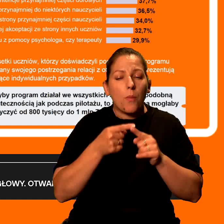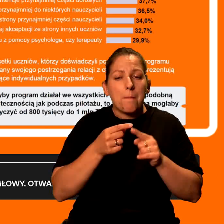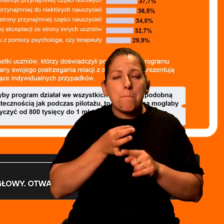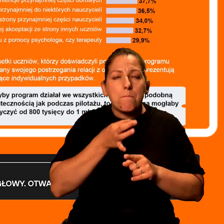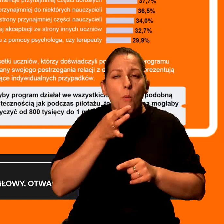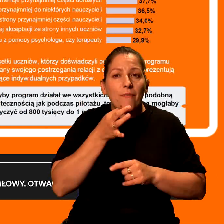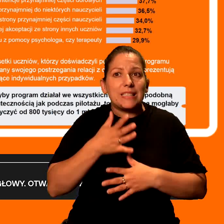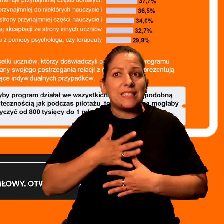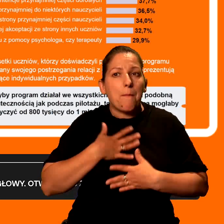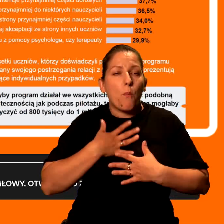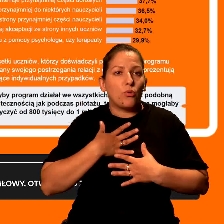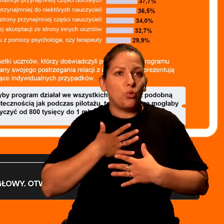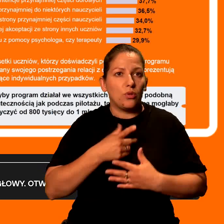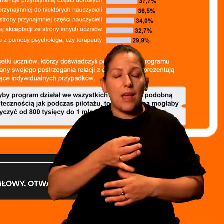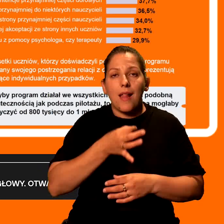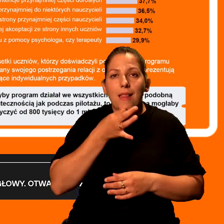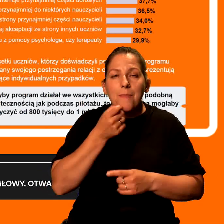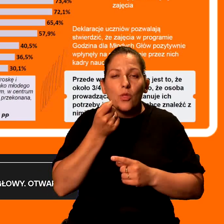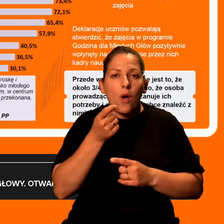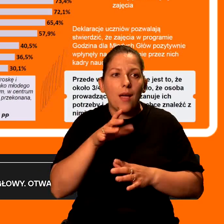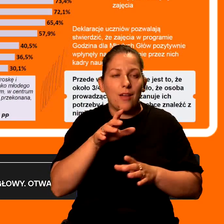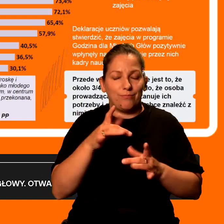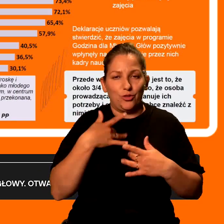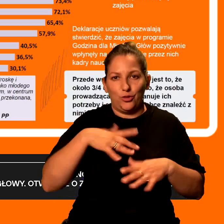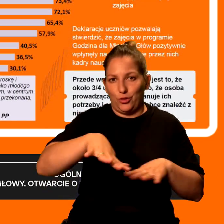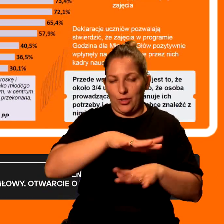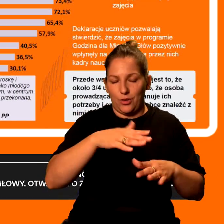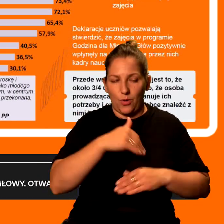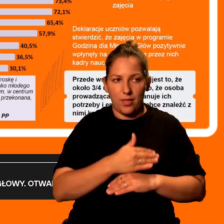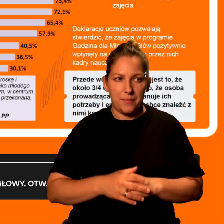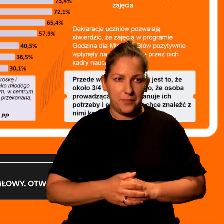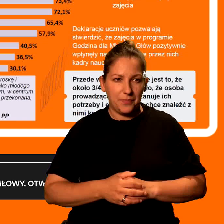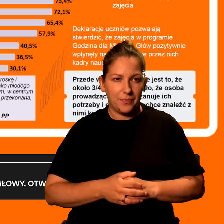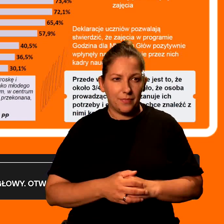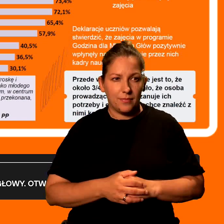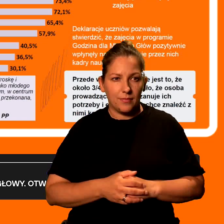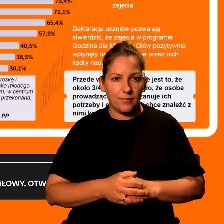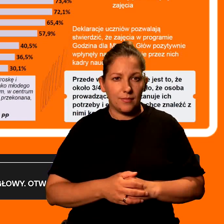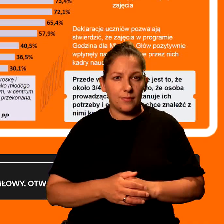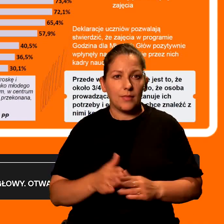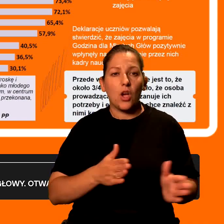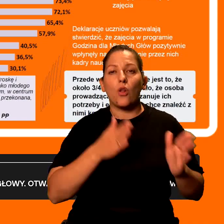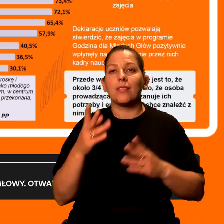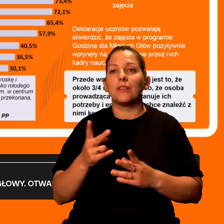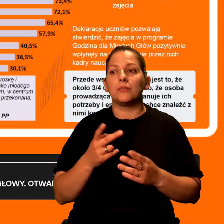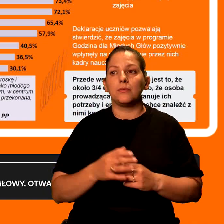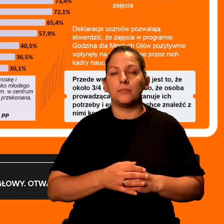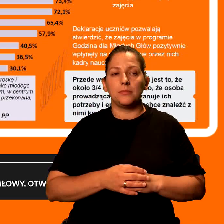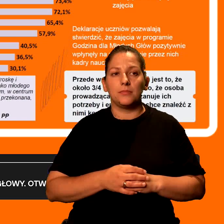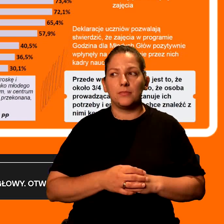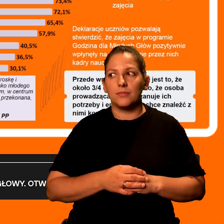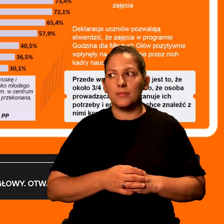poprawionego samopoczucia, odrobinę poprawionych szkolnych życiorysów. I kolejna super ważna rzecz. Zapytaliśmy, jak